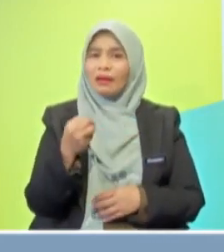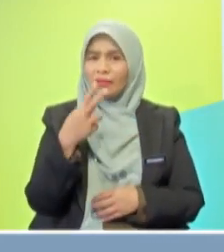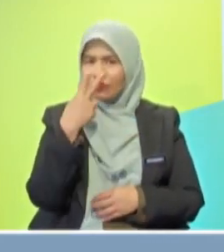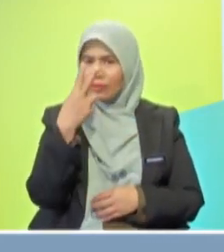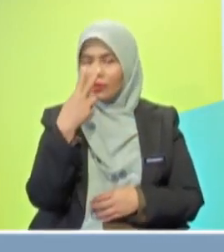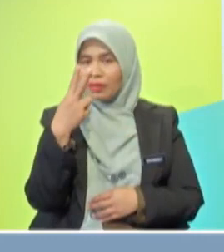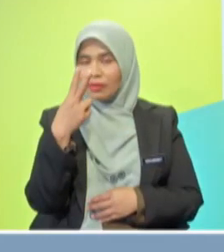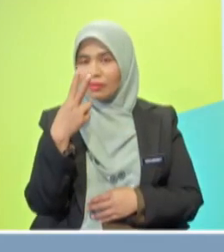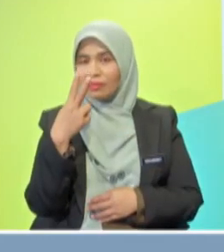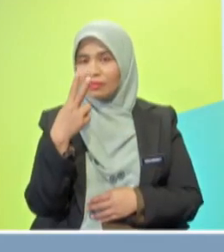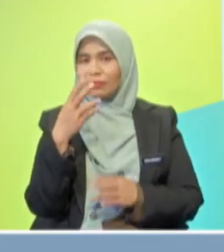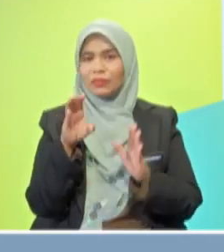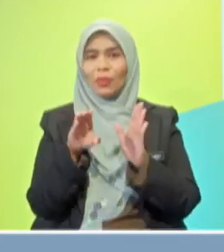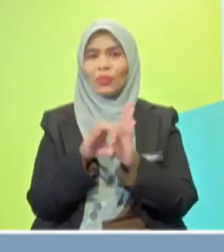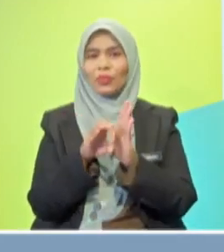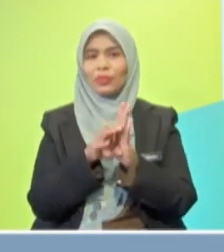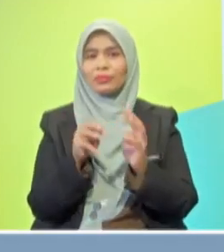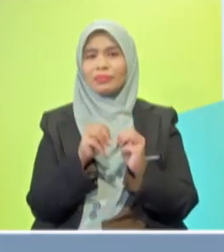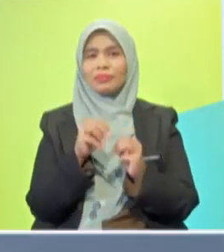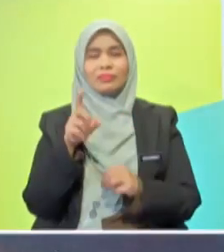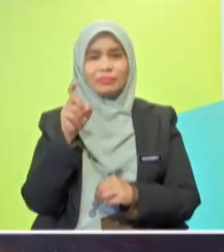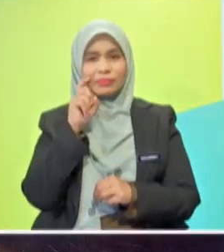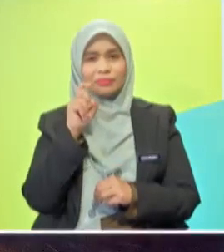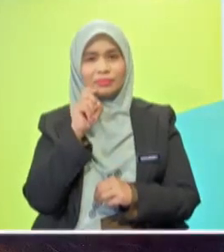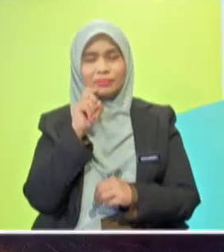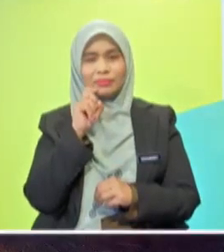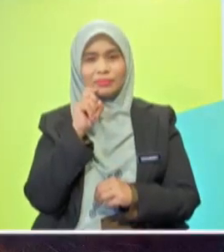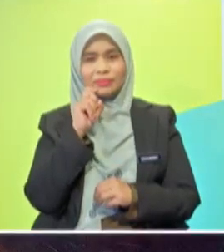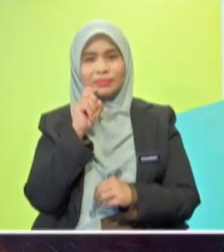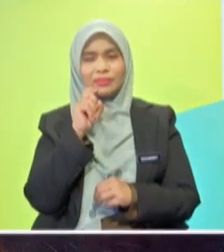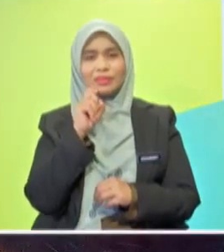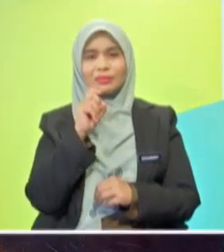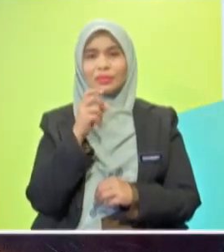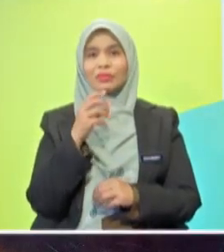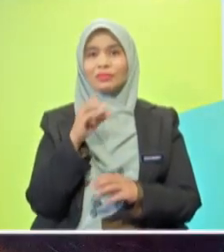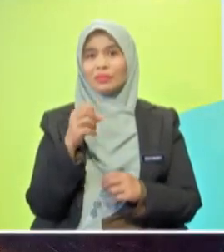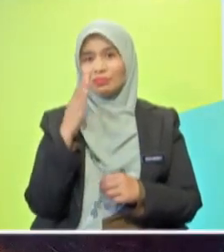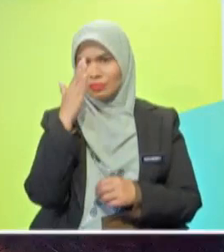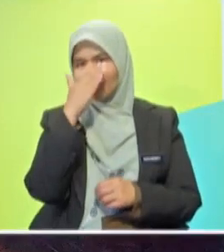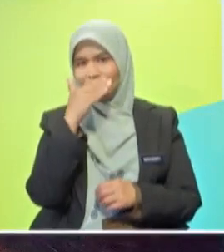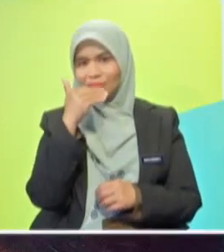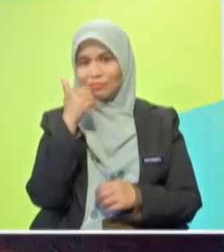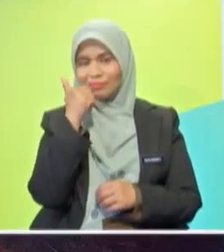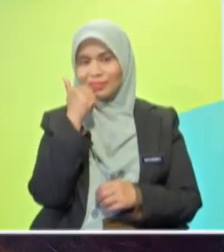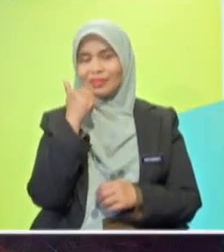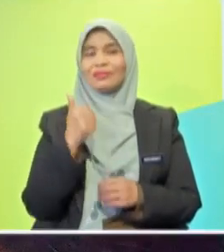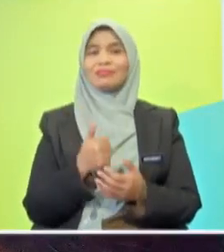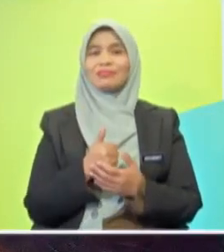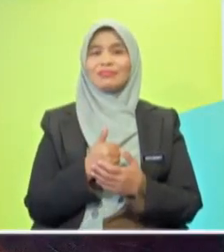apa maksudnya Aiman tidak menonjol dan menarik perhatian? Maknanya daripada jauh pun dah nampak dah. Huyo, cantik kan? Macam tu ke